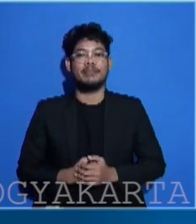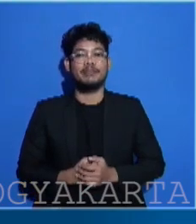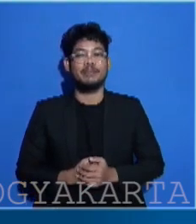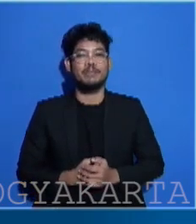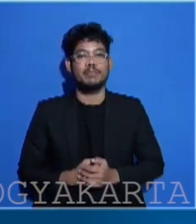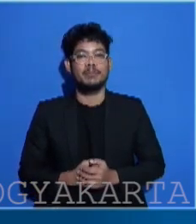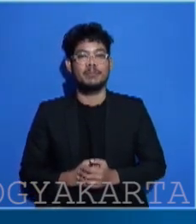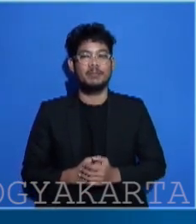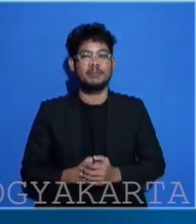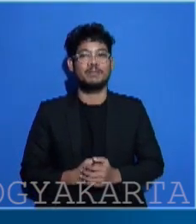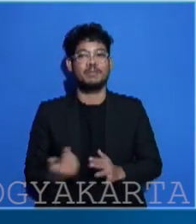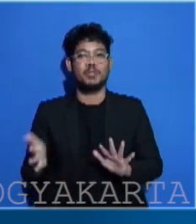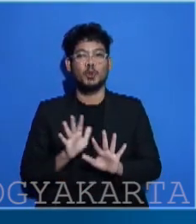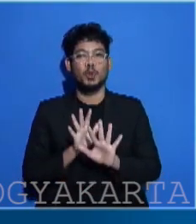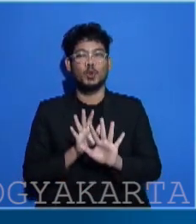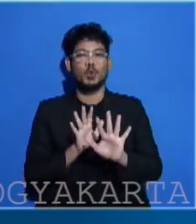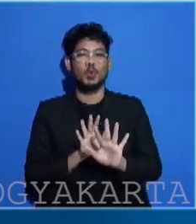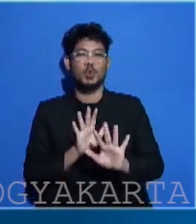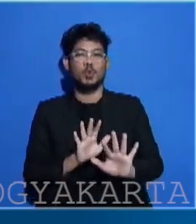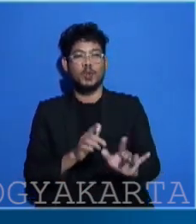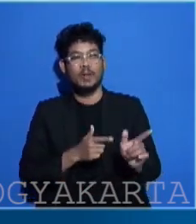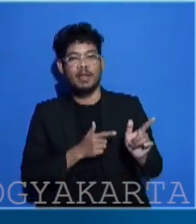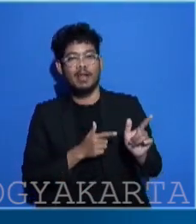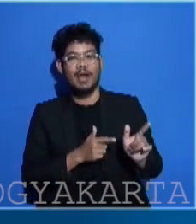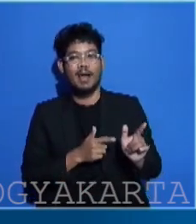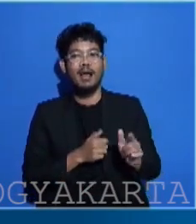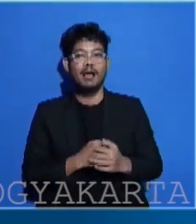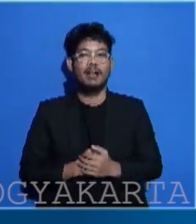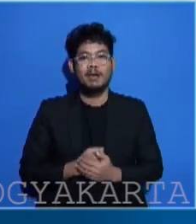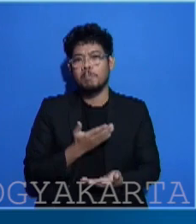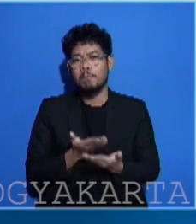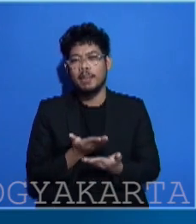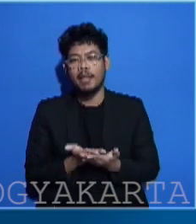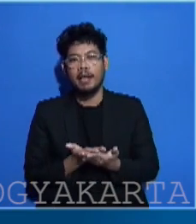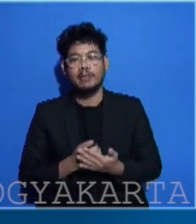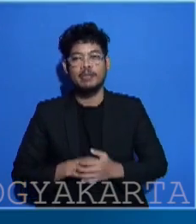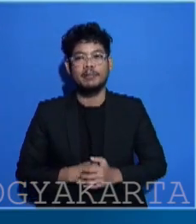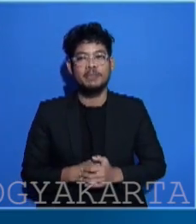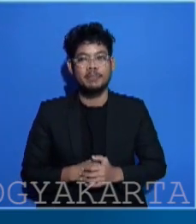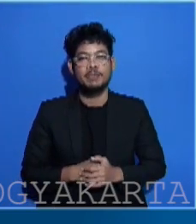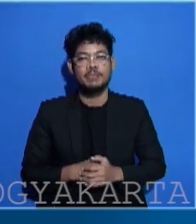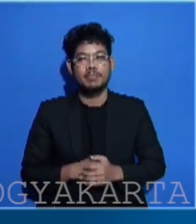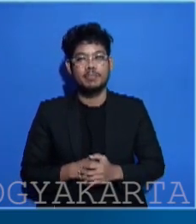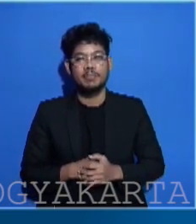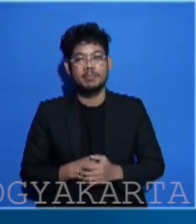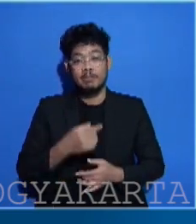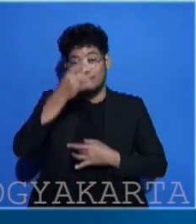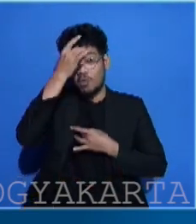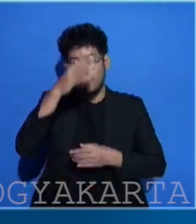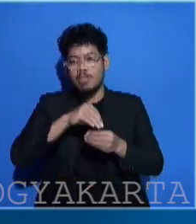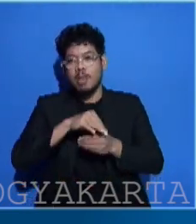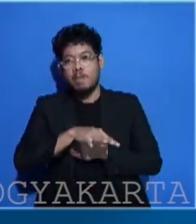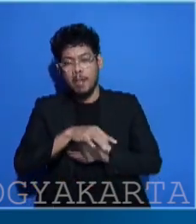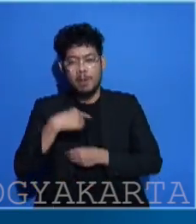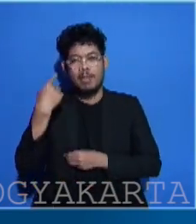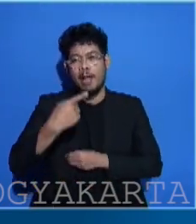Selaku pengawal Dirgantara Indonesia, para prajurit ini juga dituntut untuk menghadapi berbagai konsekuensi profesi yang menanti di setiap